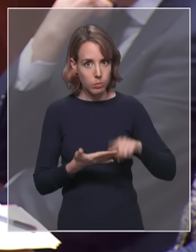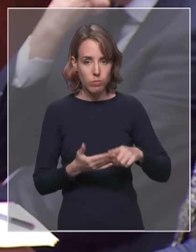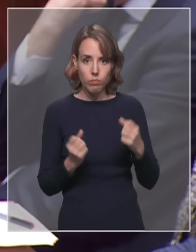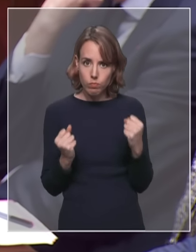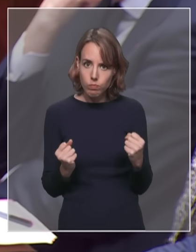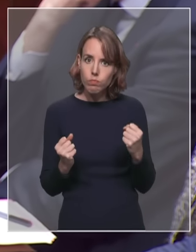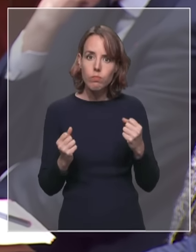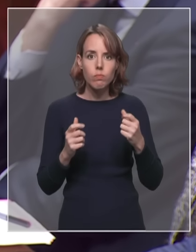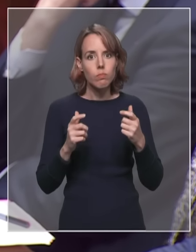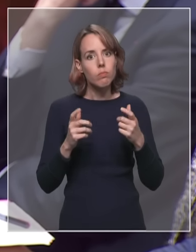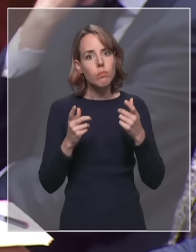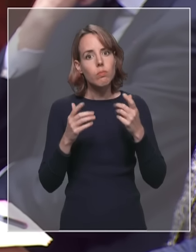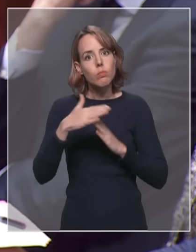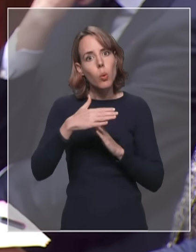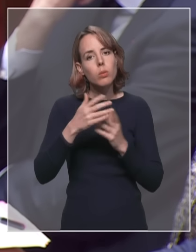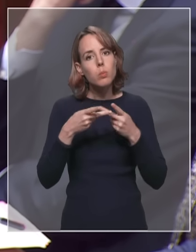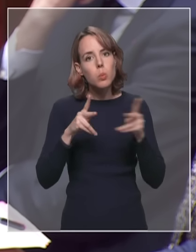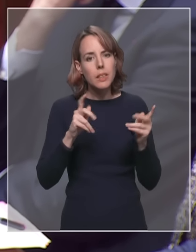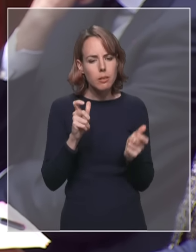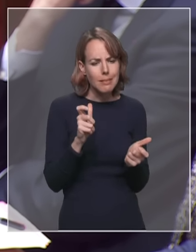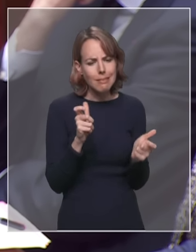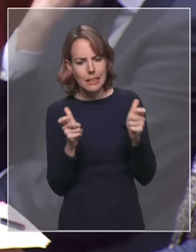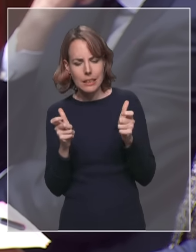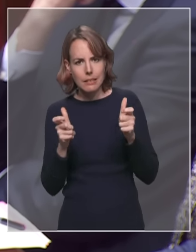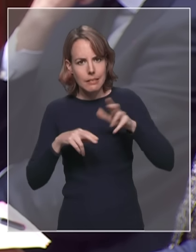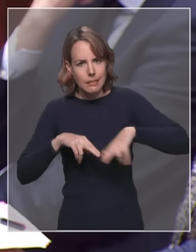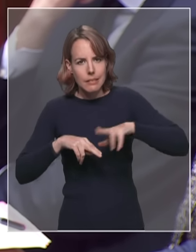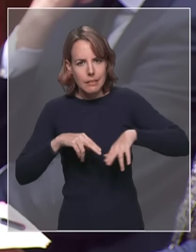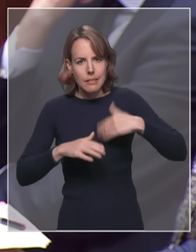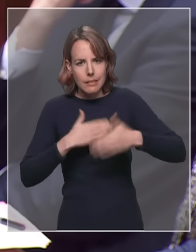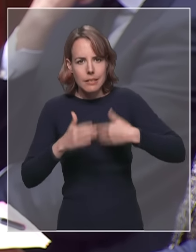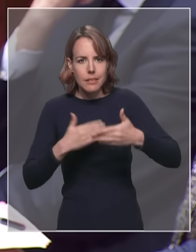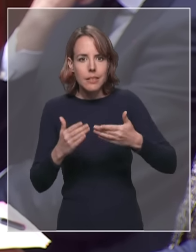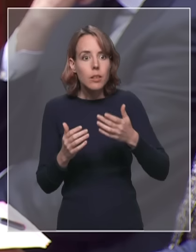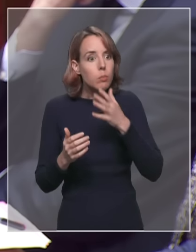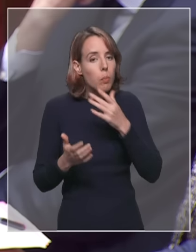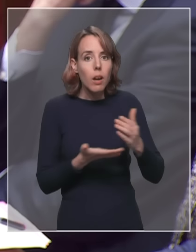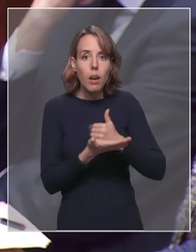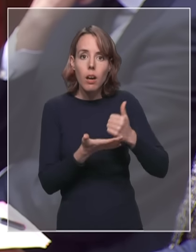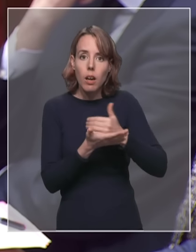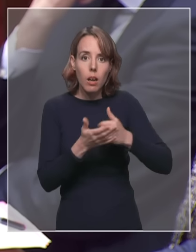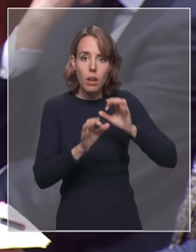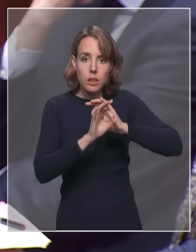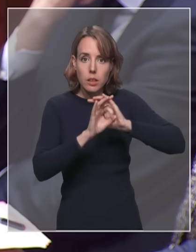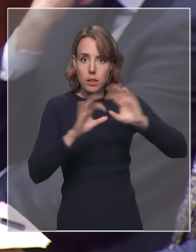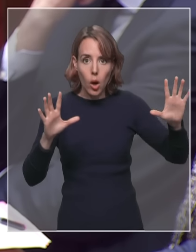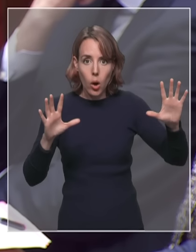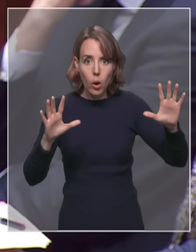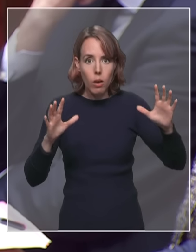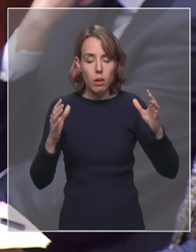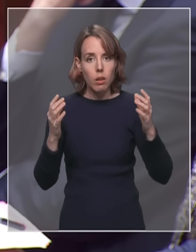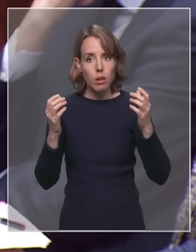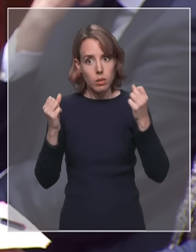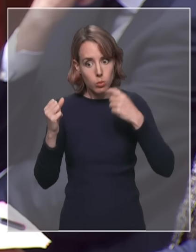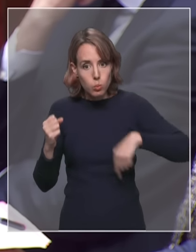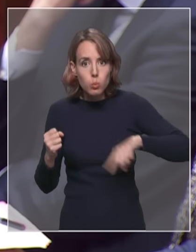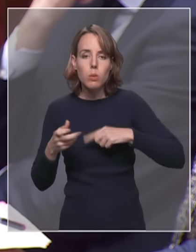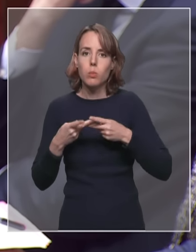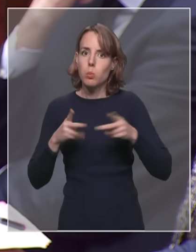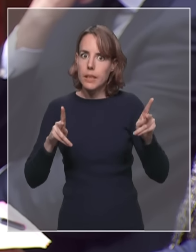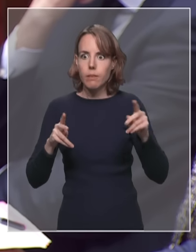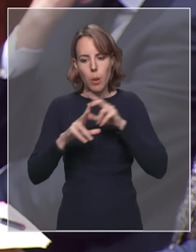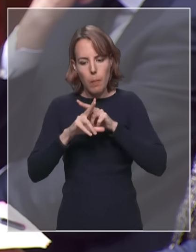redressement des comptes publics, car il n'est nul travailleur dans notre pays qui peut bien gagner sa vie de son travail s'il n'y a pas un assainissement de nos comptes publics pour